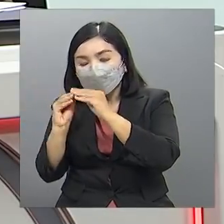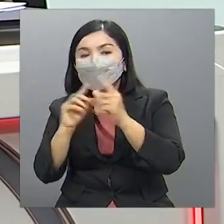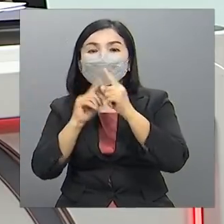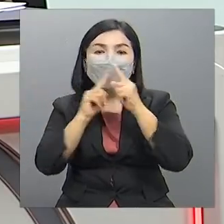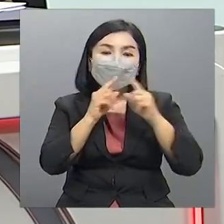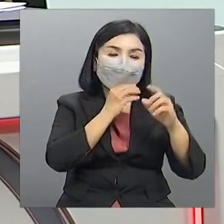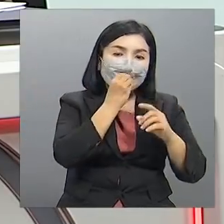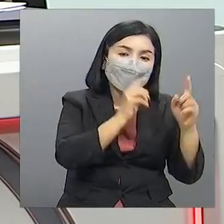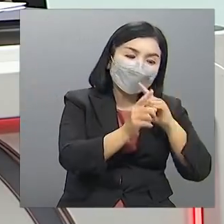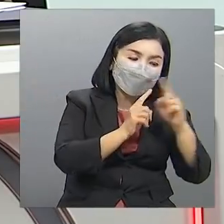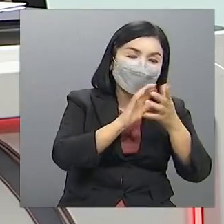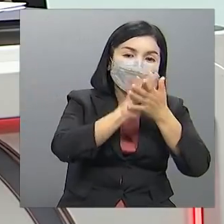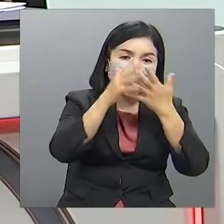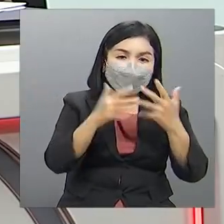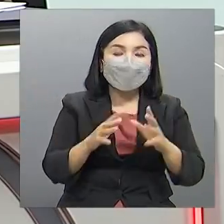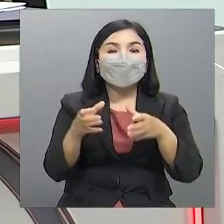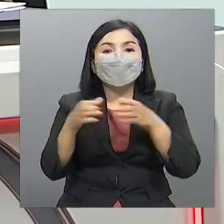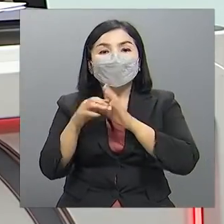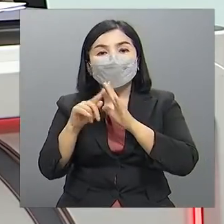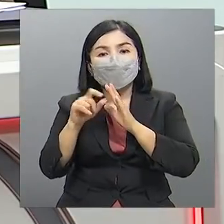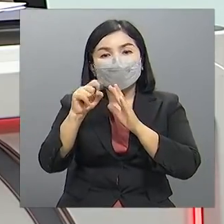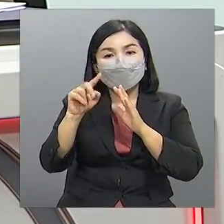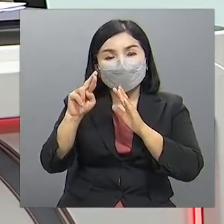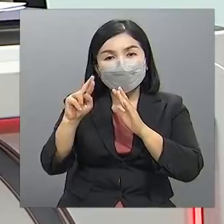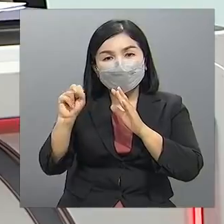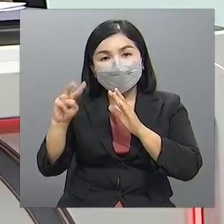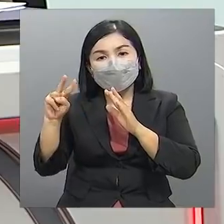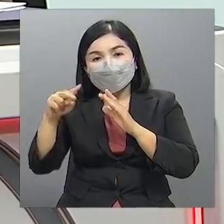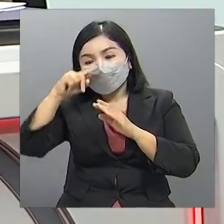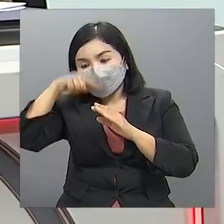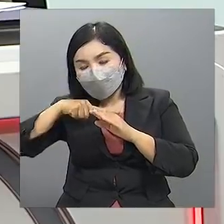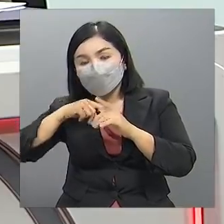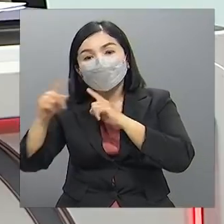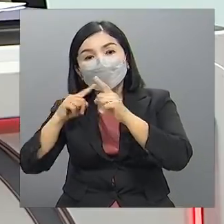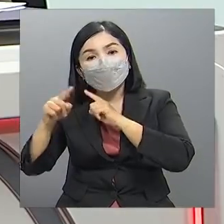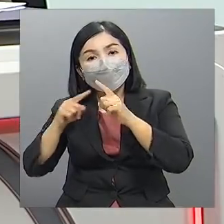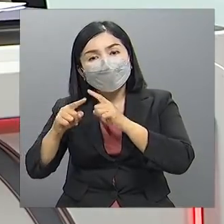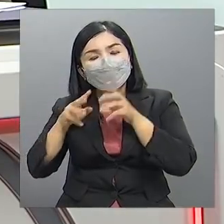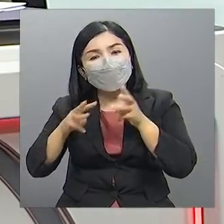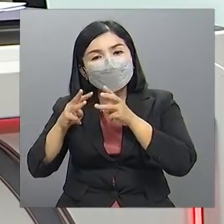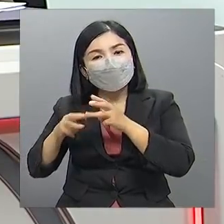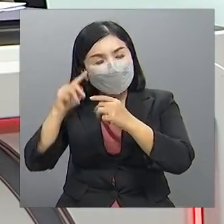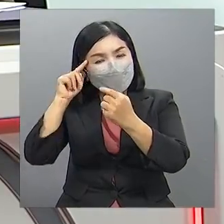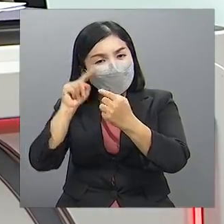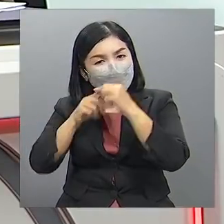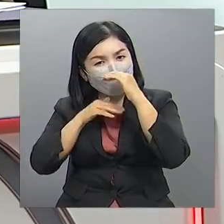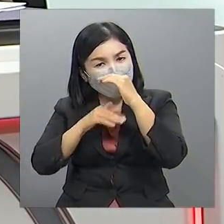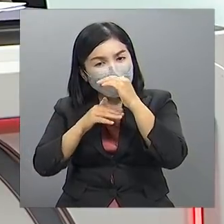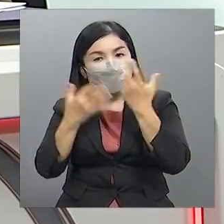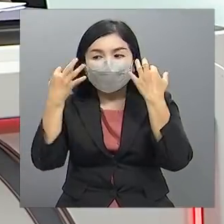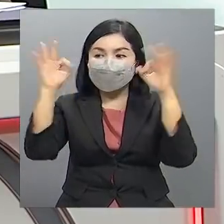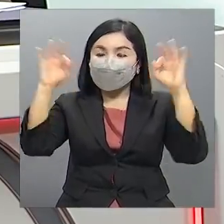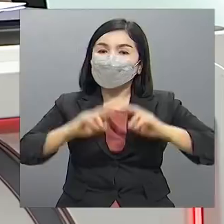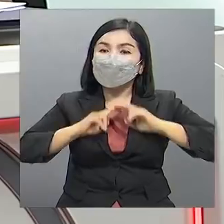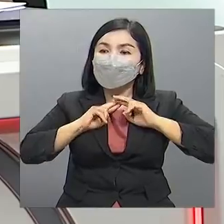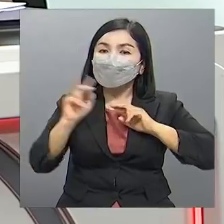จไทยแล้วล่ะค่ะซึ่งนำโดยร้อยเอกธรรมนัสพรหมเผ่าว่าจะยังคงกำหนดแนวทางในการเป็นพรรคอิสระอยู่อีกหรือเปล่านะคะ ค่ะน่า